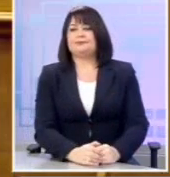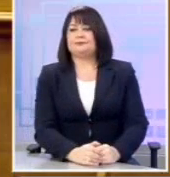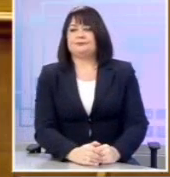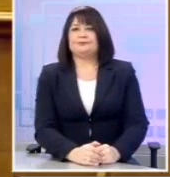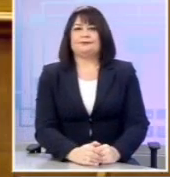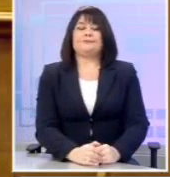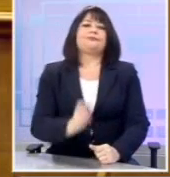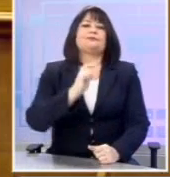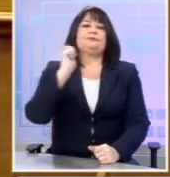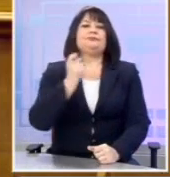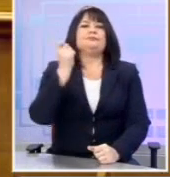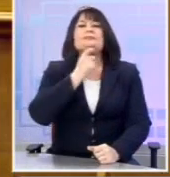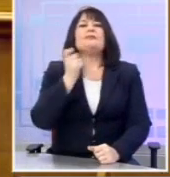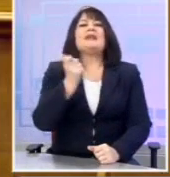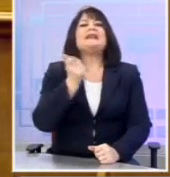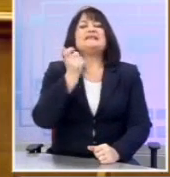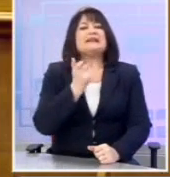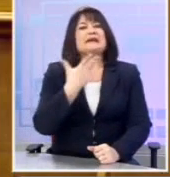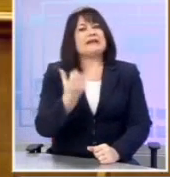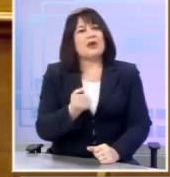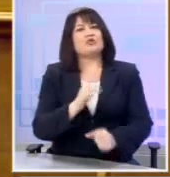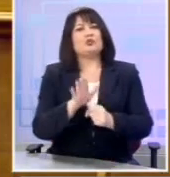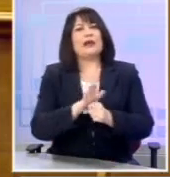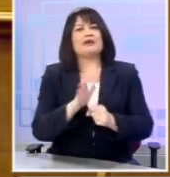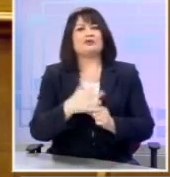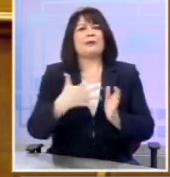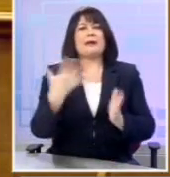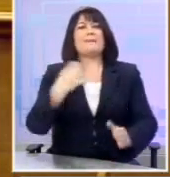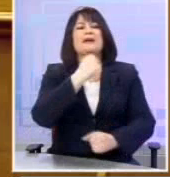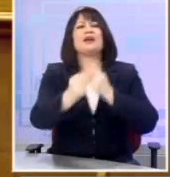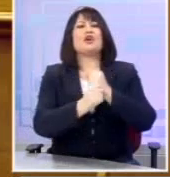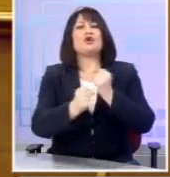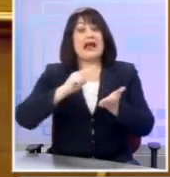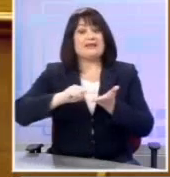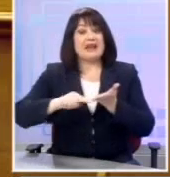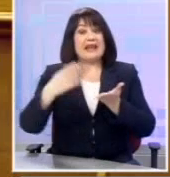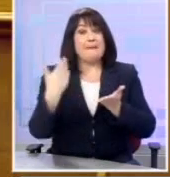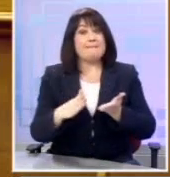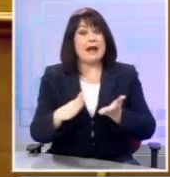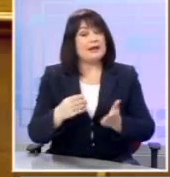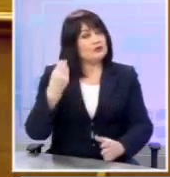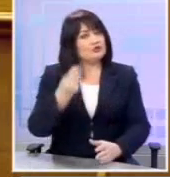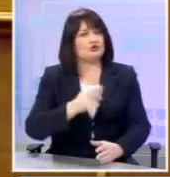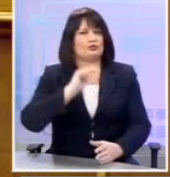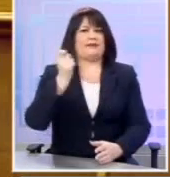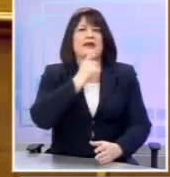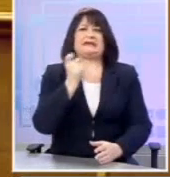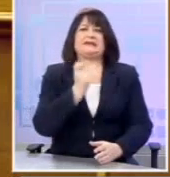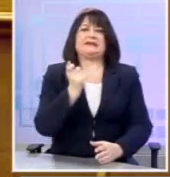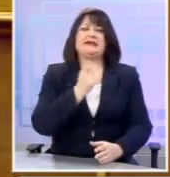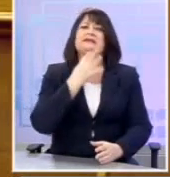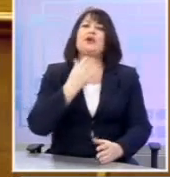Καθιερώνουμε την Εθνική Σύνταξη για όλους όσους έχουν τουλάχιστον 15 χρόνια ασφάλισης. Και αυτό διότι μετά από